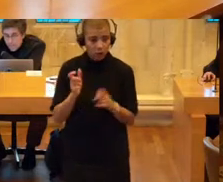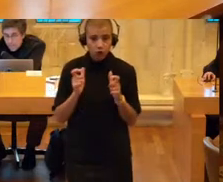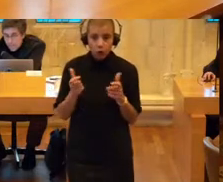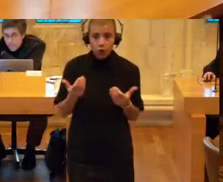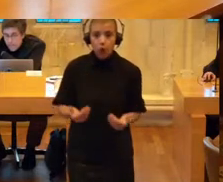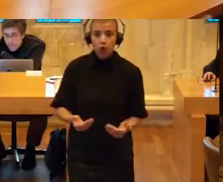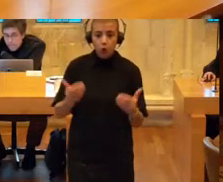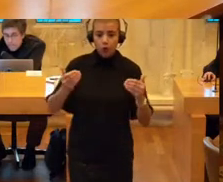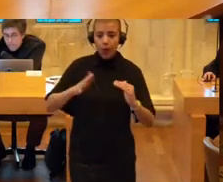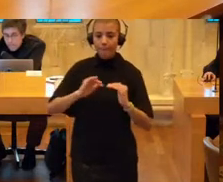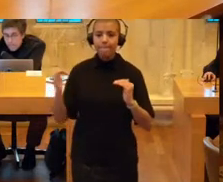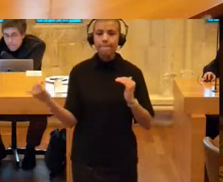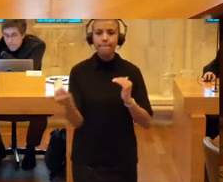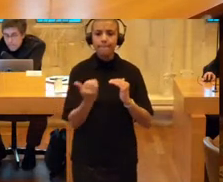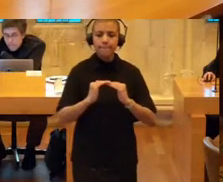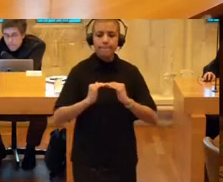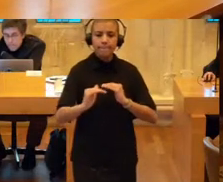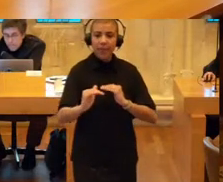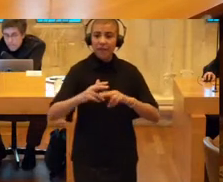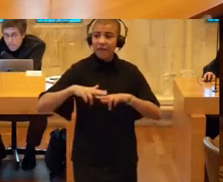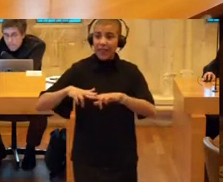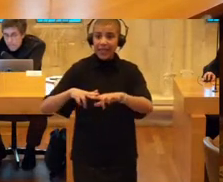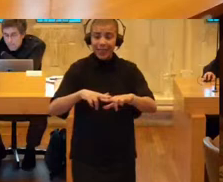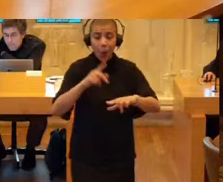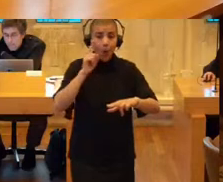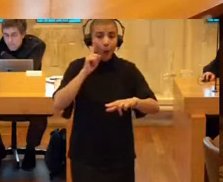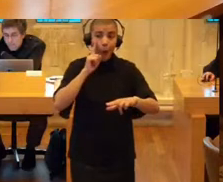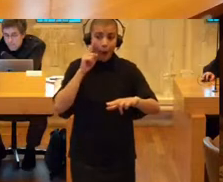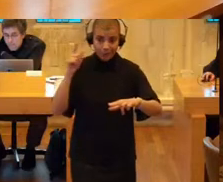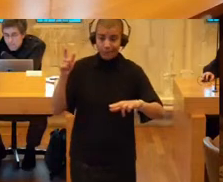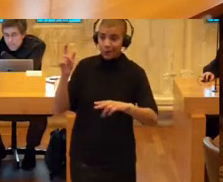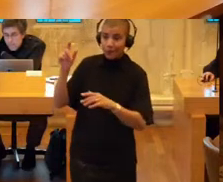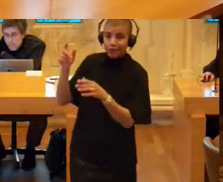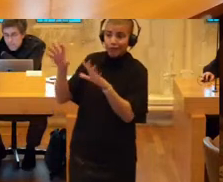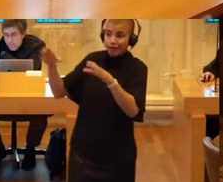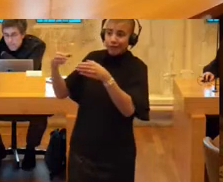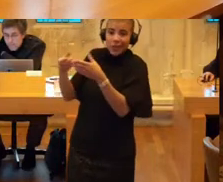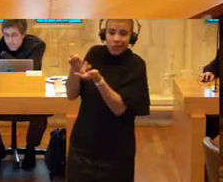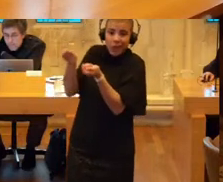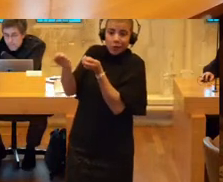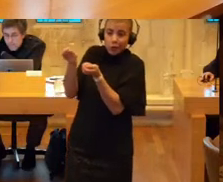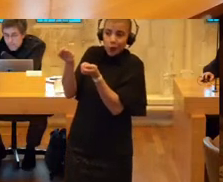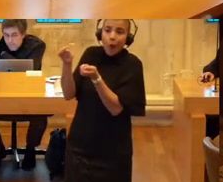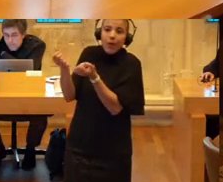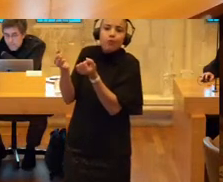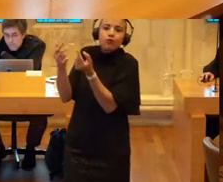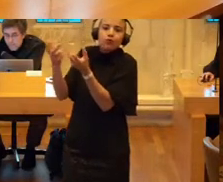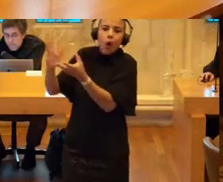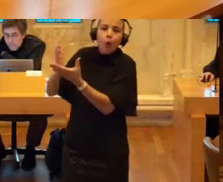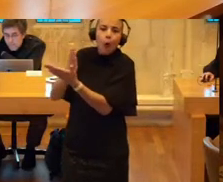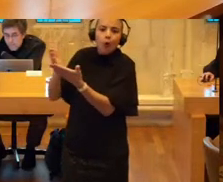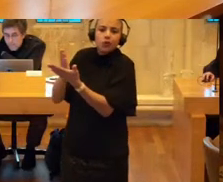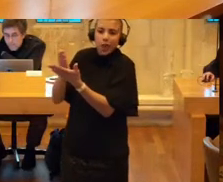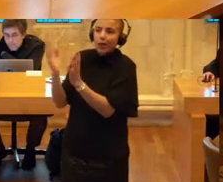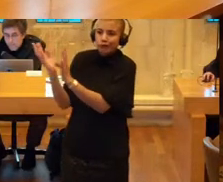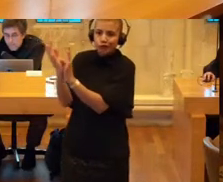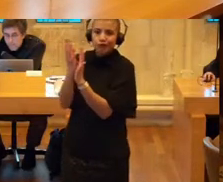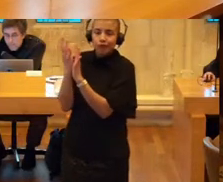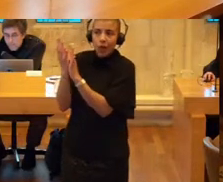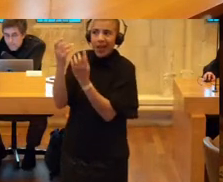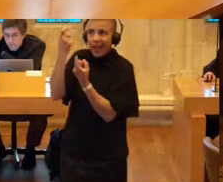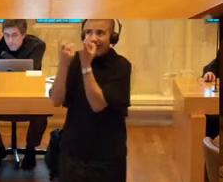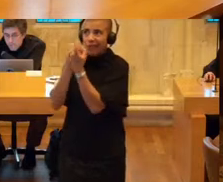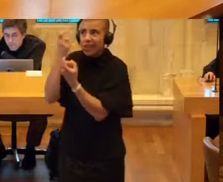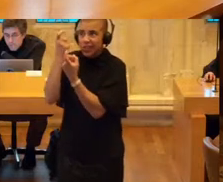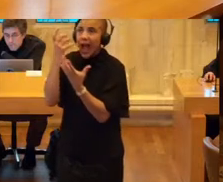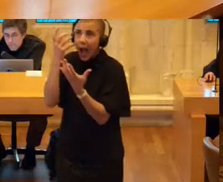un peu vide, puisqu'ils étudient avec les porteurs de projets le réaménagement du rez-de-chaussée pour répondre aux